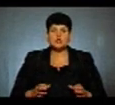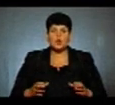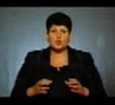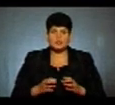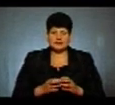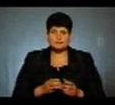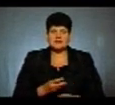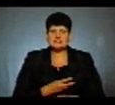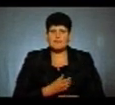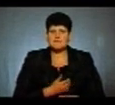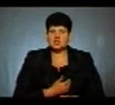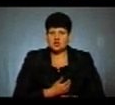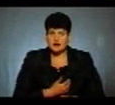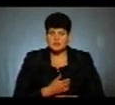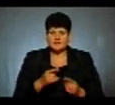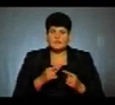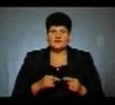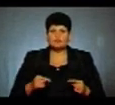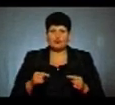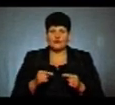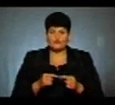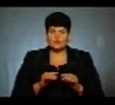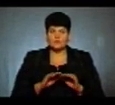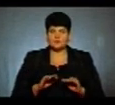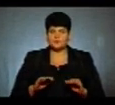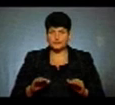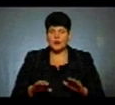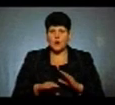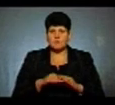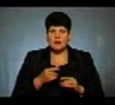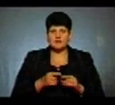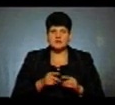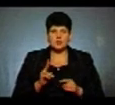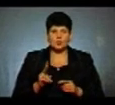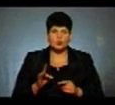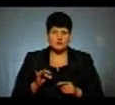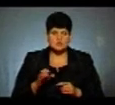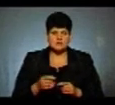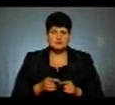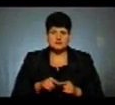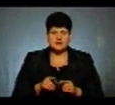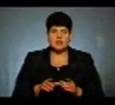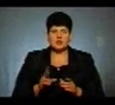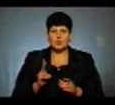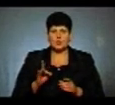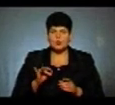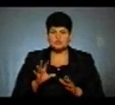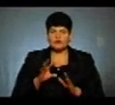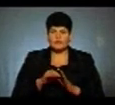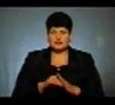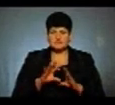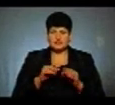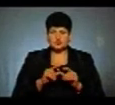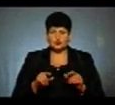за бажанням, відповідно, учнів обрали даний курс. Цей курс цьогоріч введений у загальноосвітній